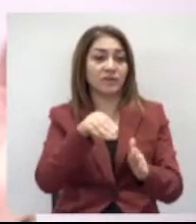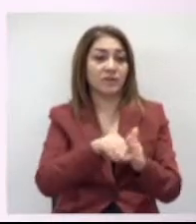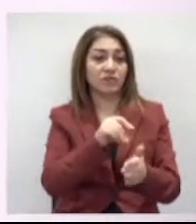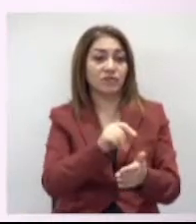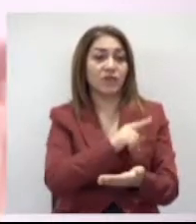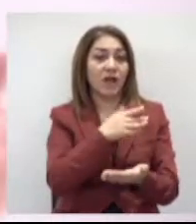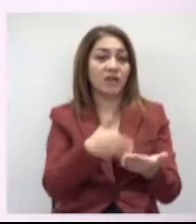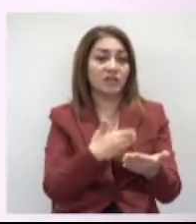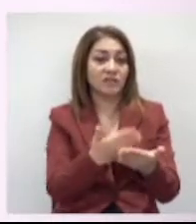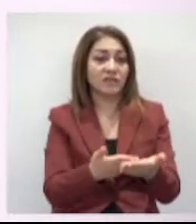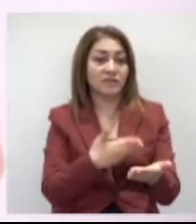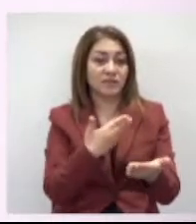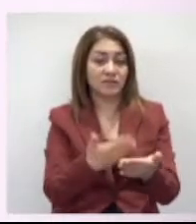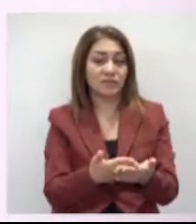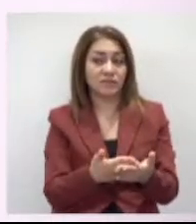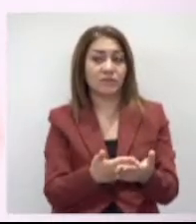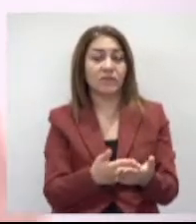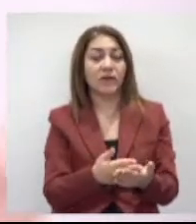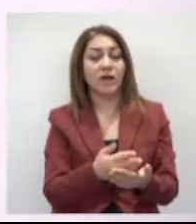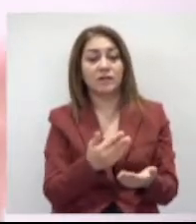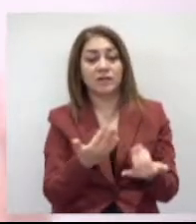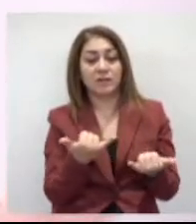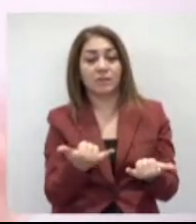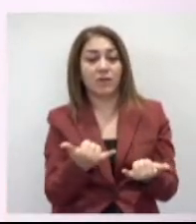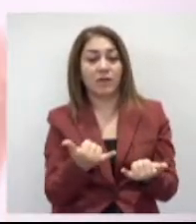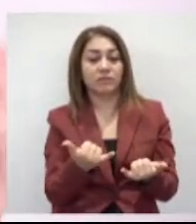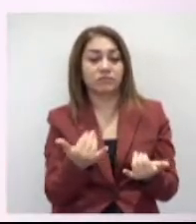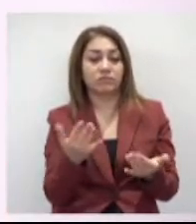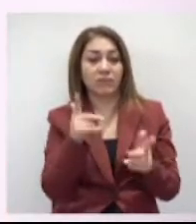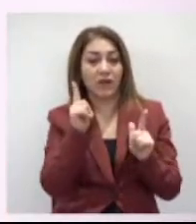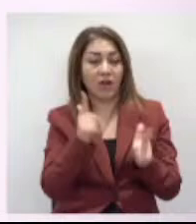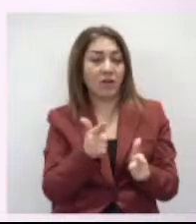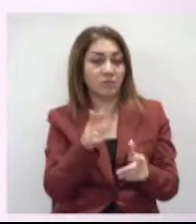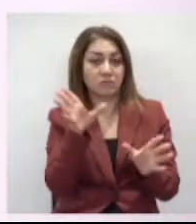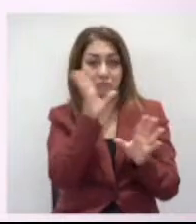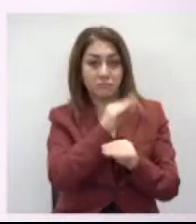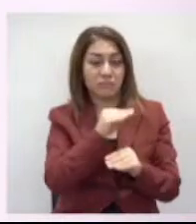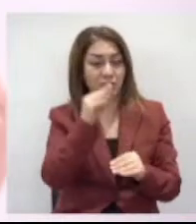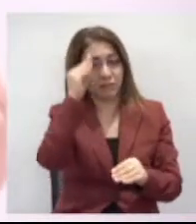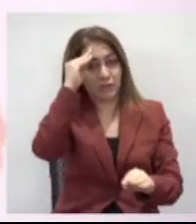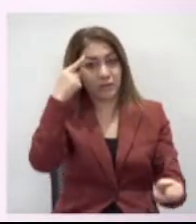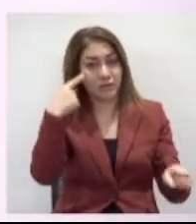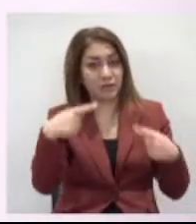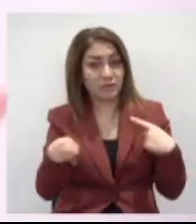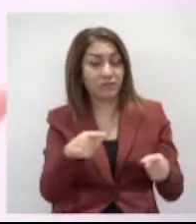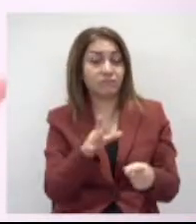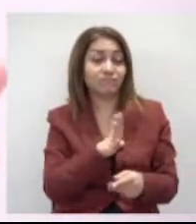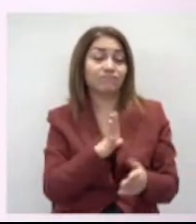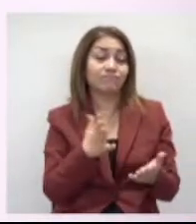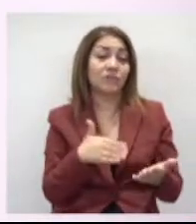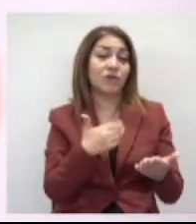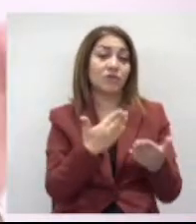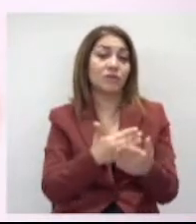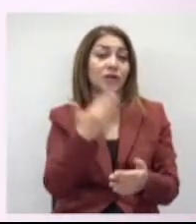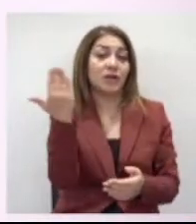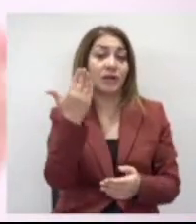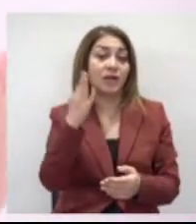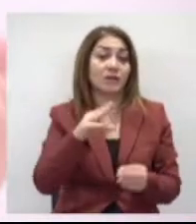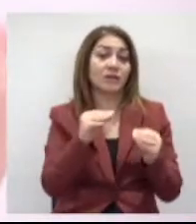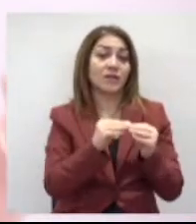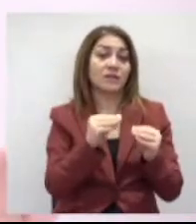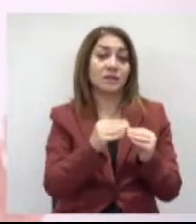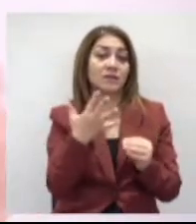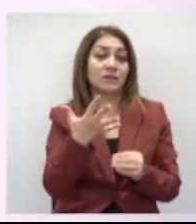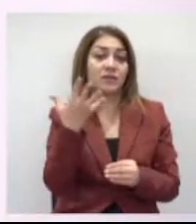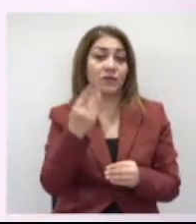որ հարցադրումներ, որոնց շուրջ մենք կոնսենսուս էս բան ունեցանք, այսպես իրար լսելով, ես կառաջարկեմ ձեր խոսքից հետո